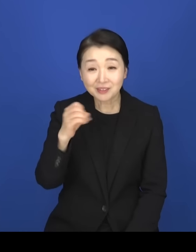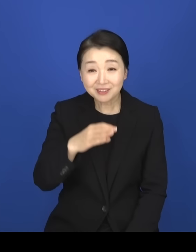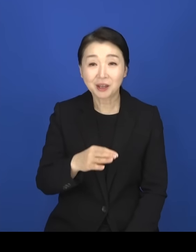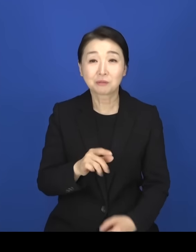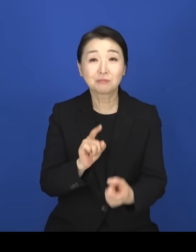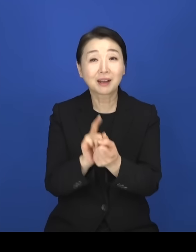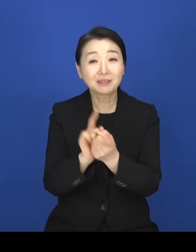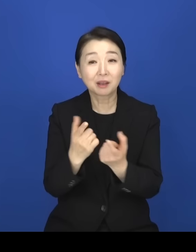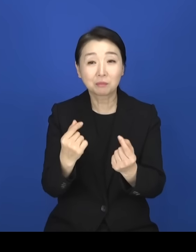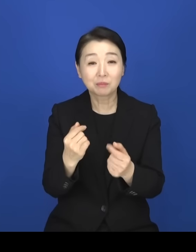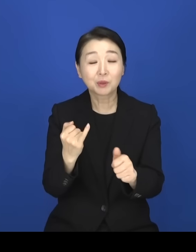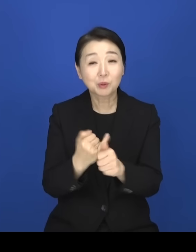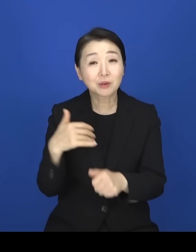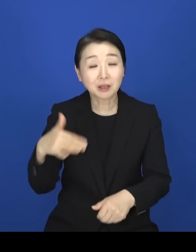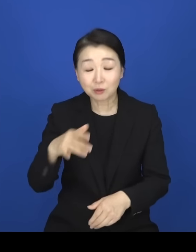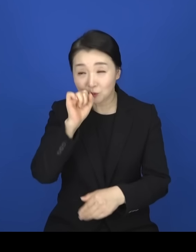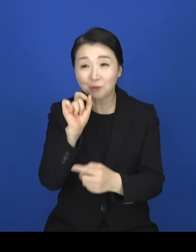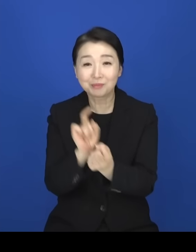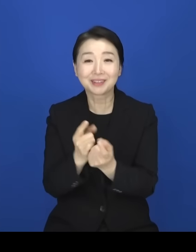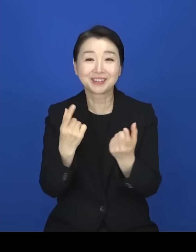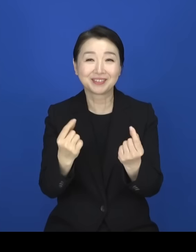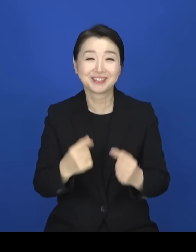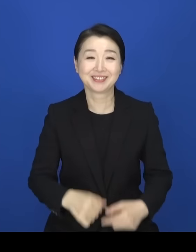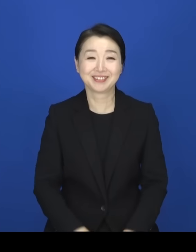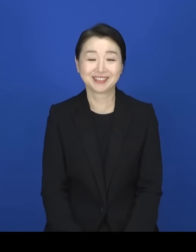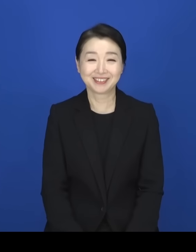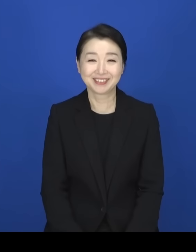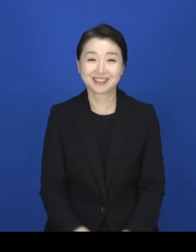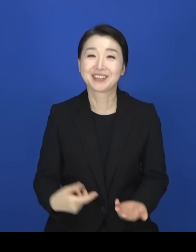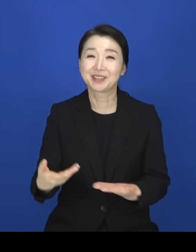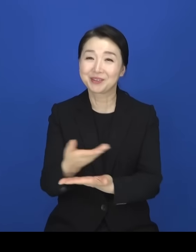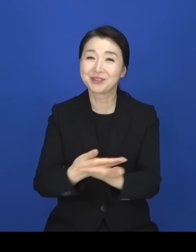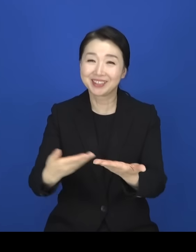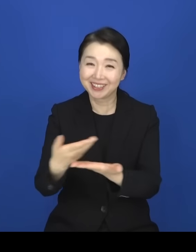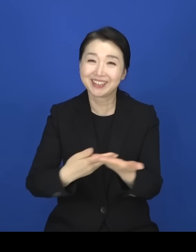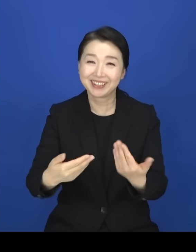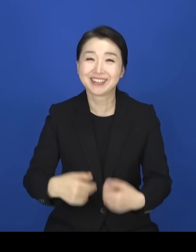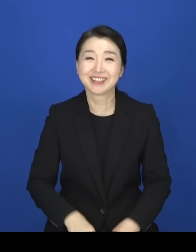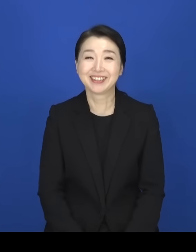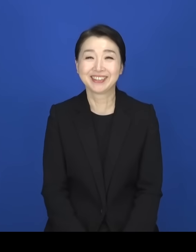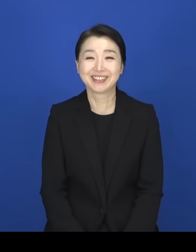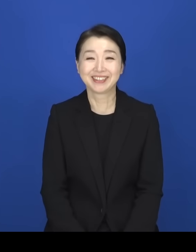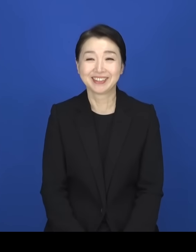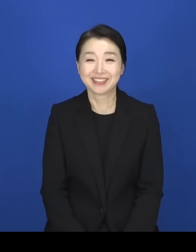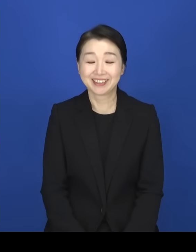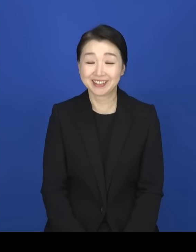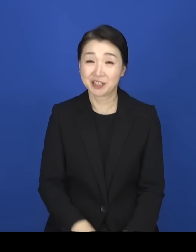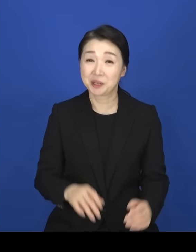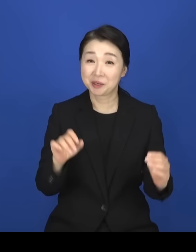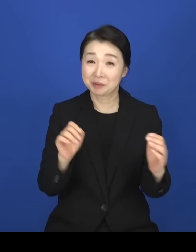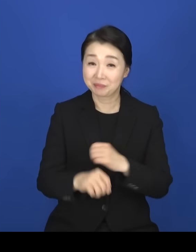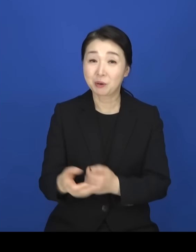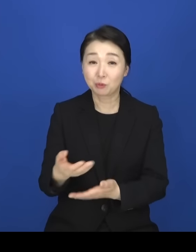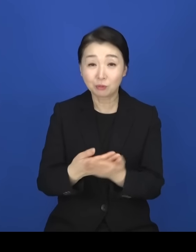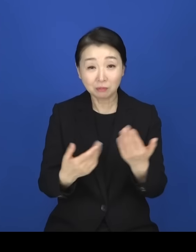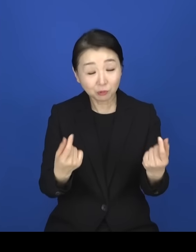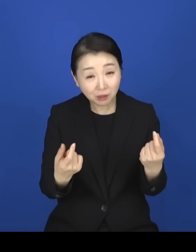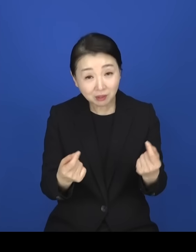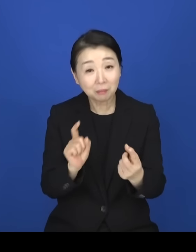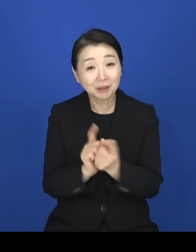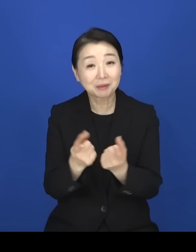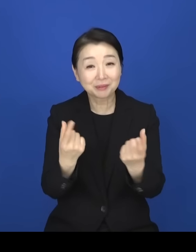만남이었어. 일단 결혼을 안 했으니까. 좋은 만남이었어. 교제라는 교제. 표현이죠. 예. 그렇지, 교제. 즉석 교제. 뭐 다